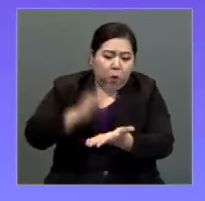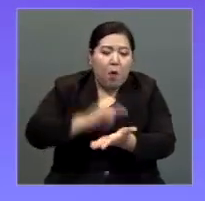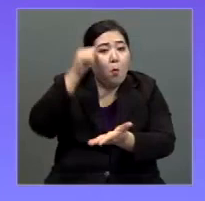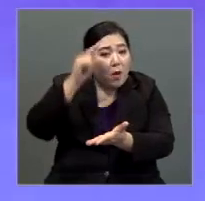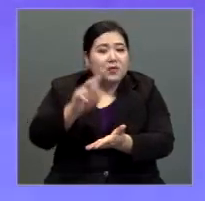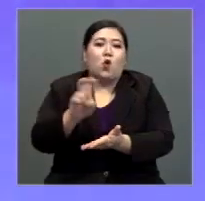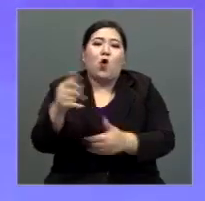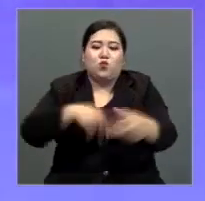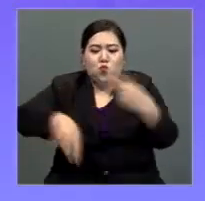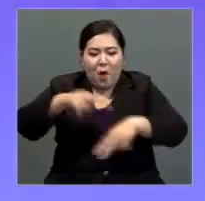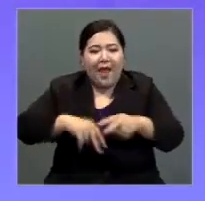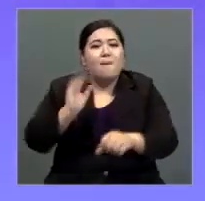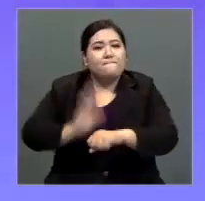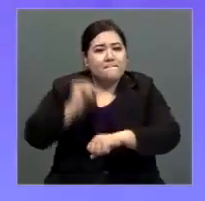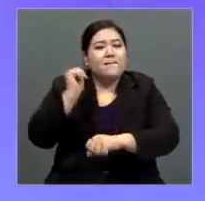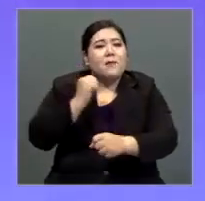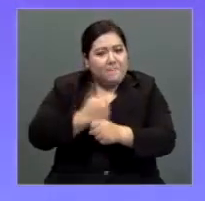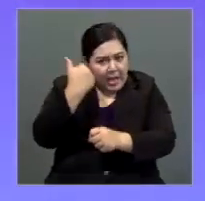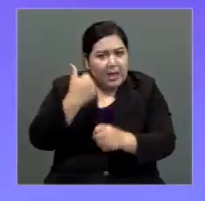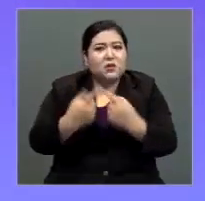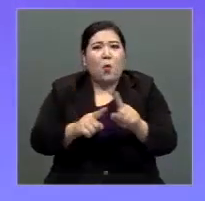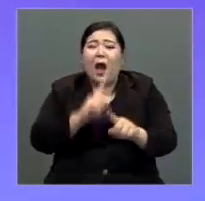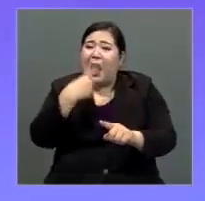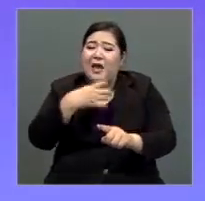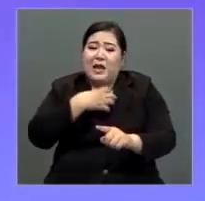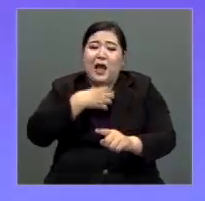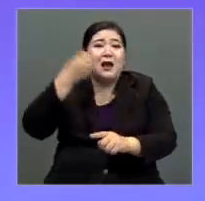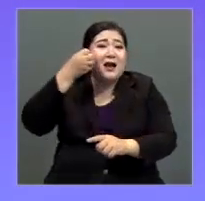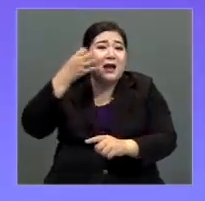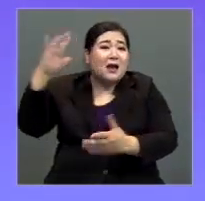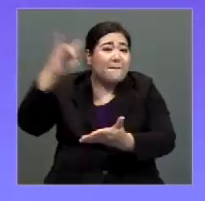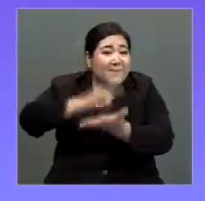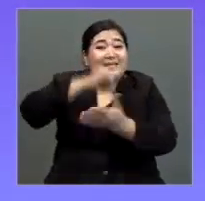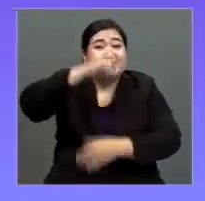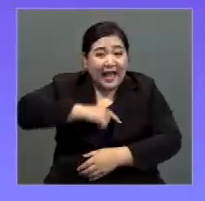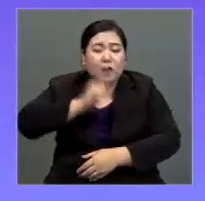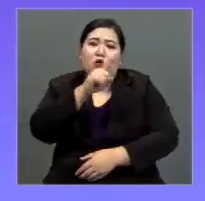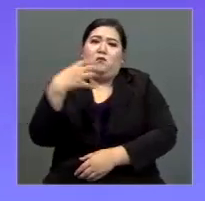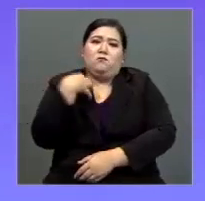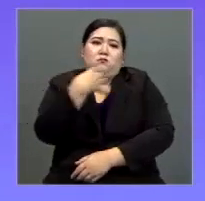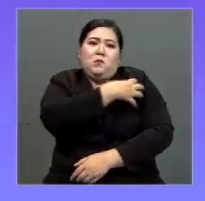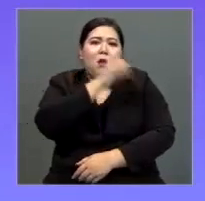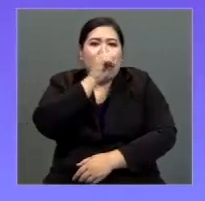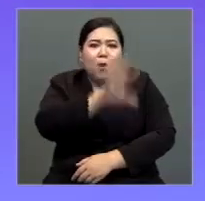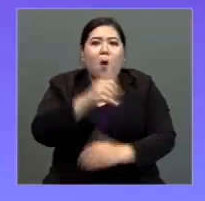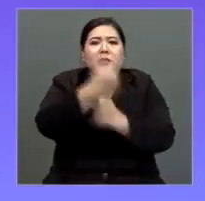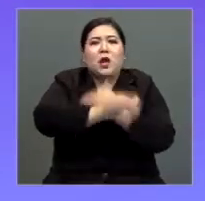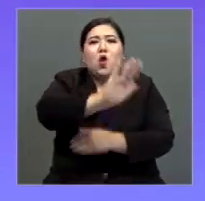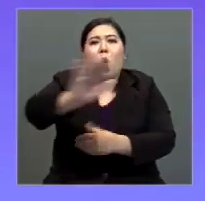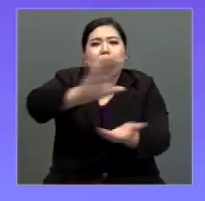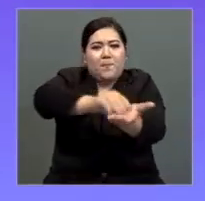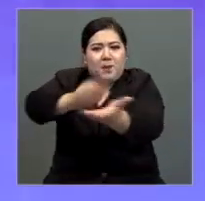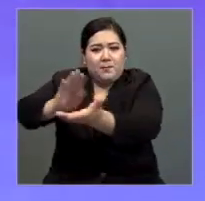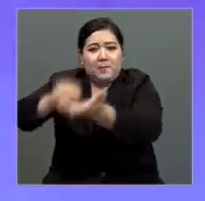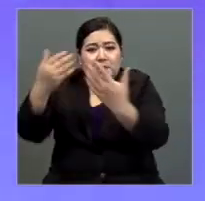นะคะเพียงแต่ว่าใครทจะเดินทางกลบมาต้องไปแ้งที่สถานทูดสถานกงสุ tractนแต่ละประเทศจะได้แจ้งข้มูล มาว่า